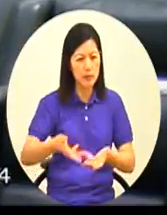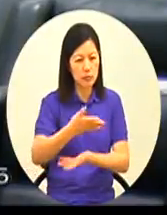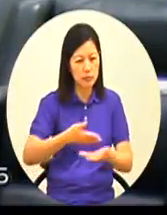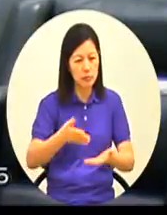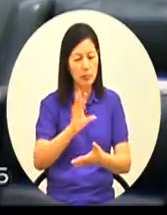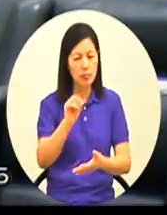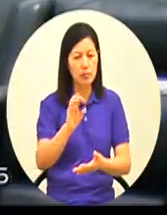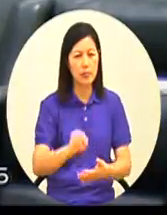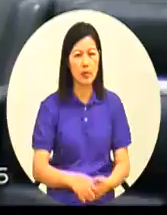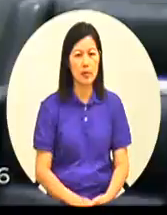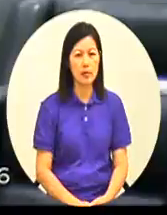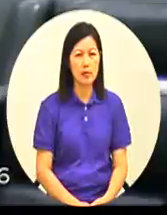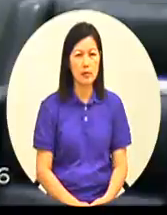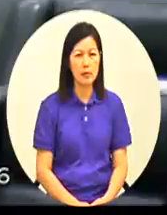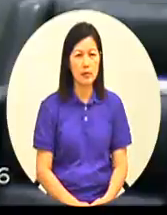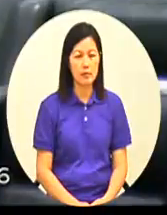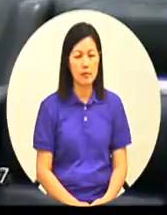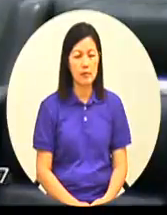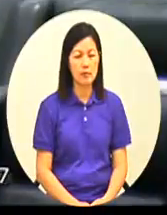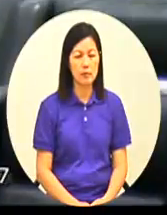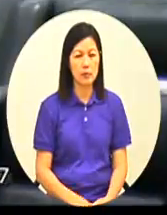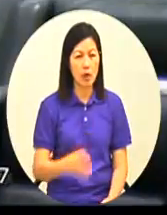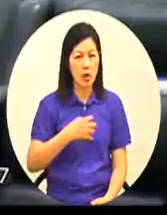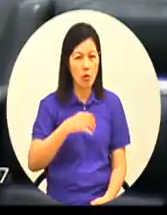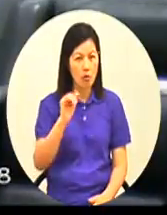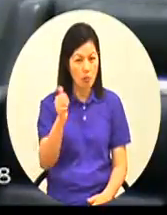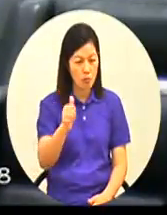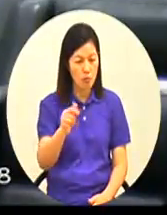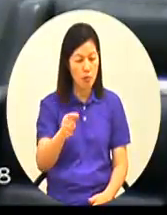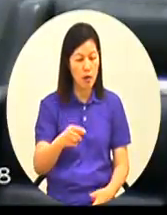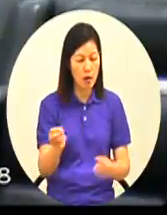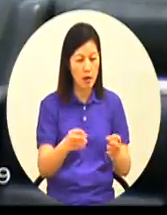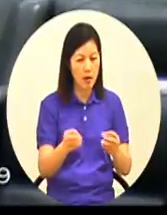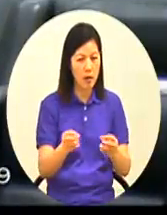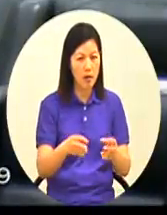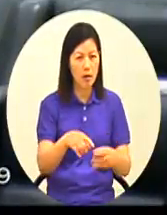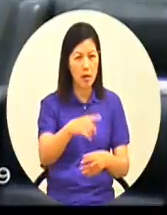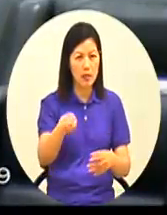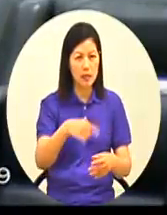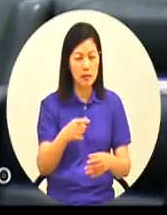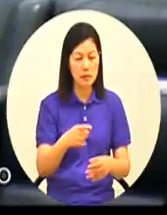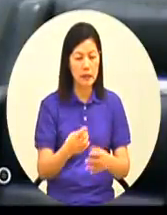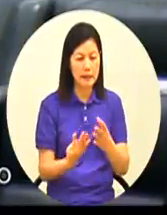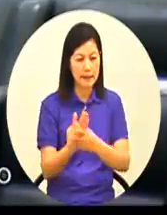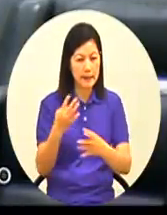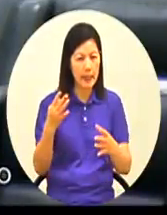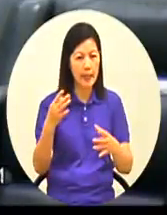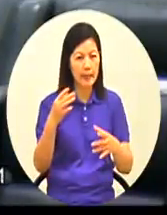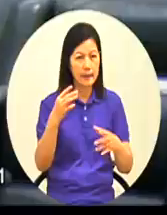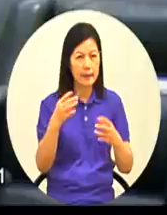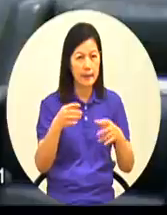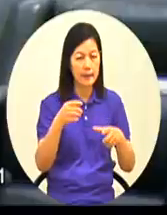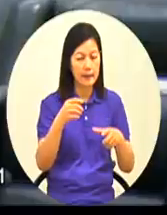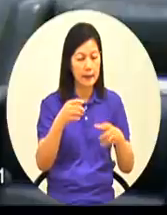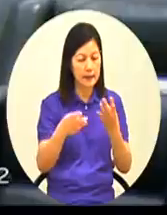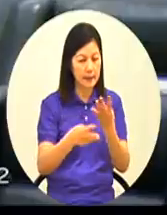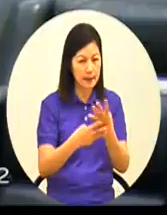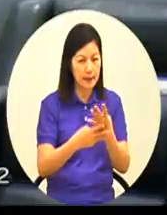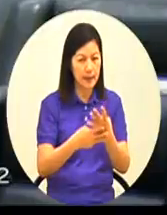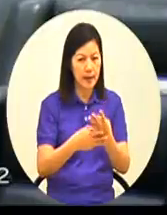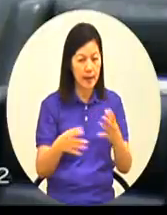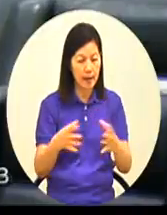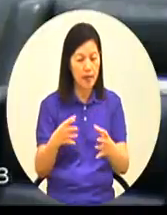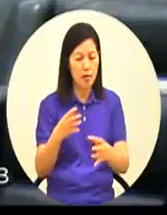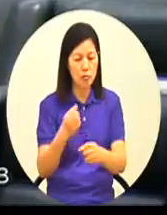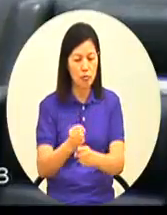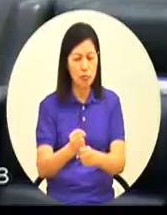哦，那包括刚刚吴育正议员提到的，我们实质交流，我们很缺乏产业界方面的合作。那第二块，我